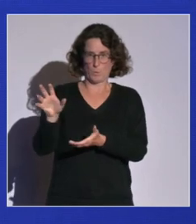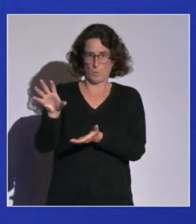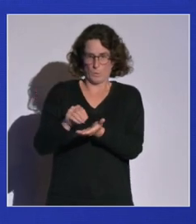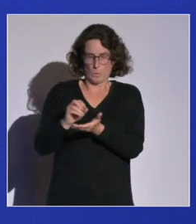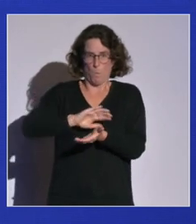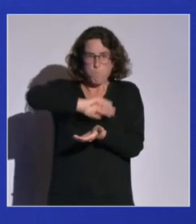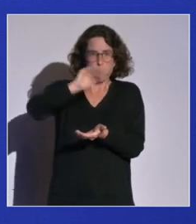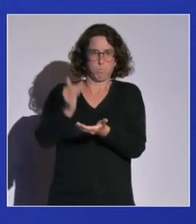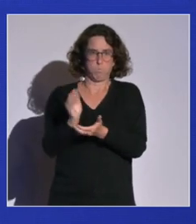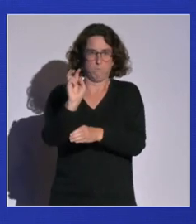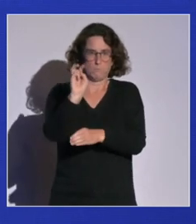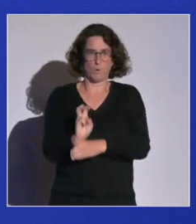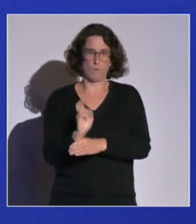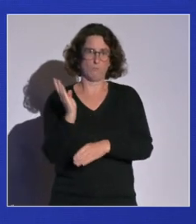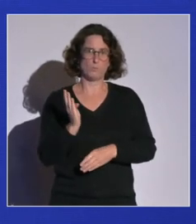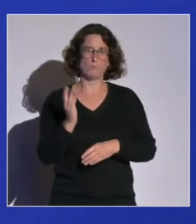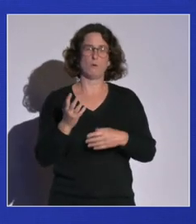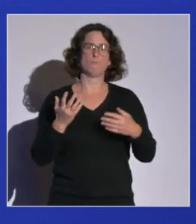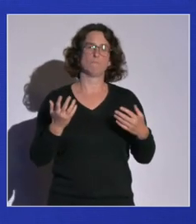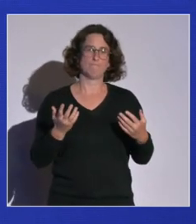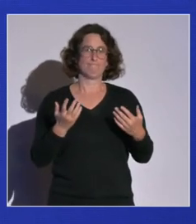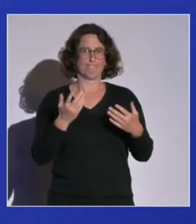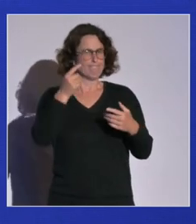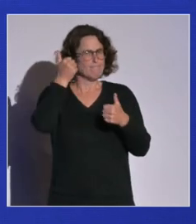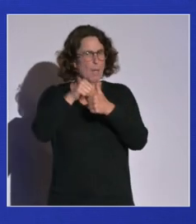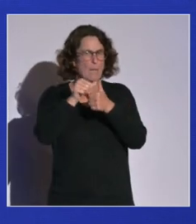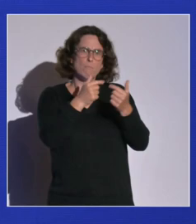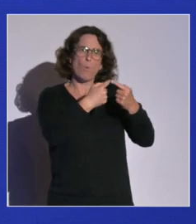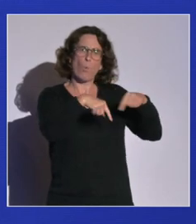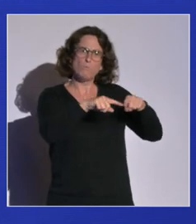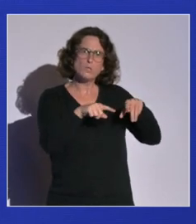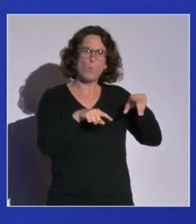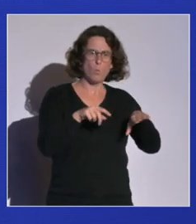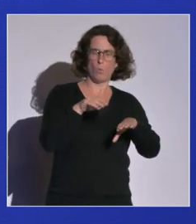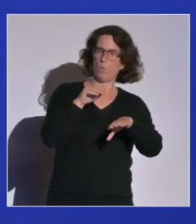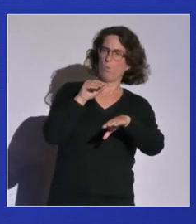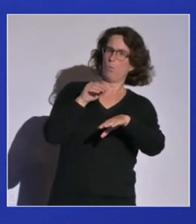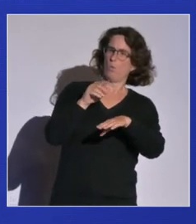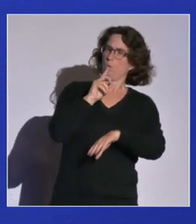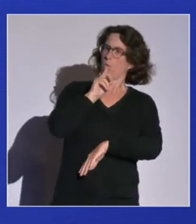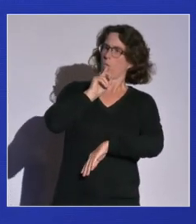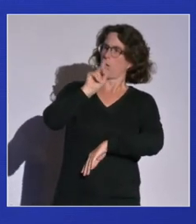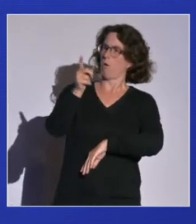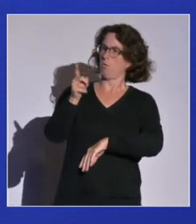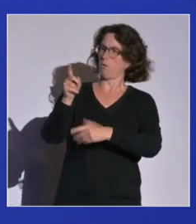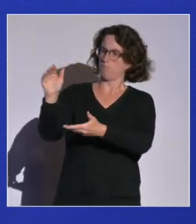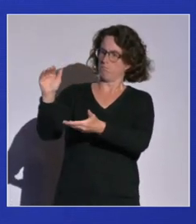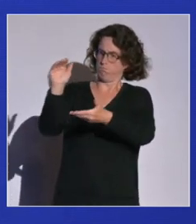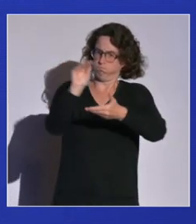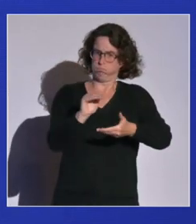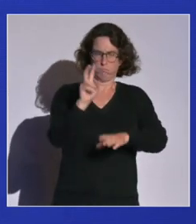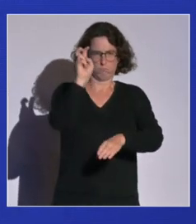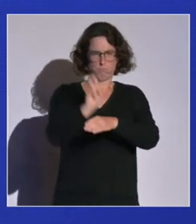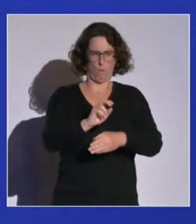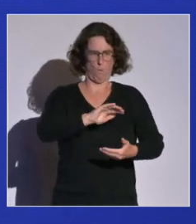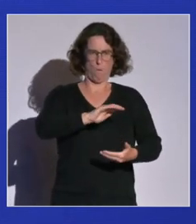souvenez, la Commission, à l'époque, elle commandait de grands programmes de stockage. On faisait